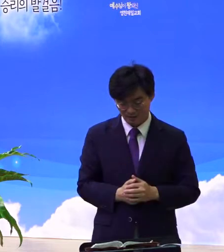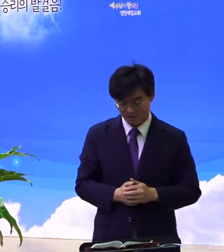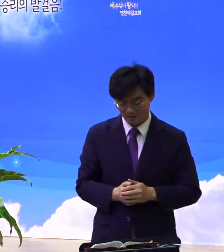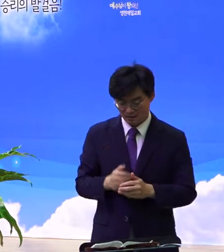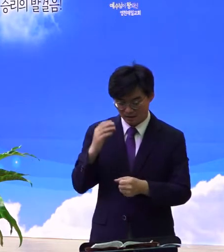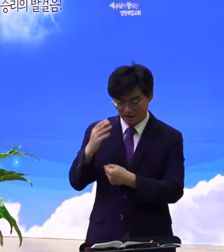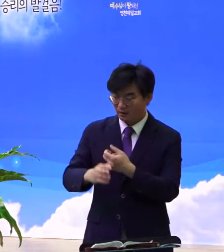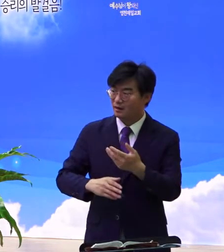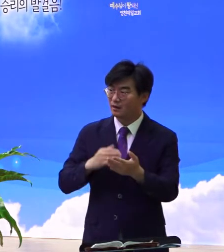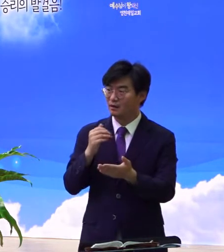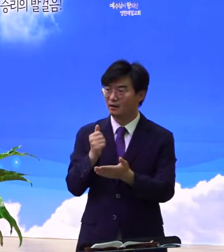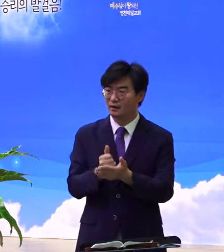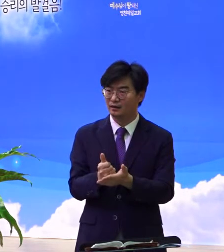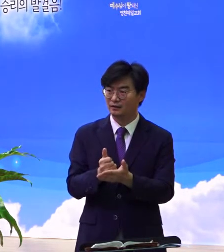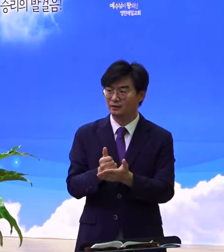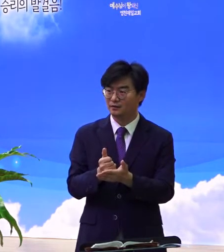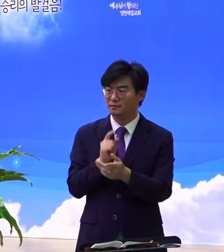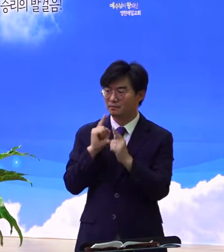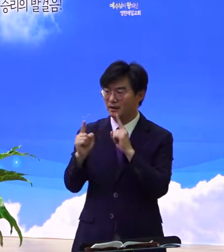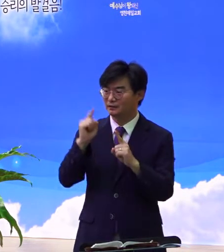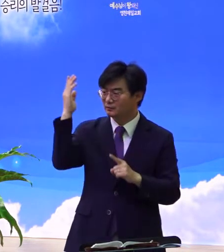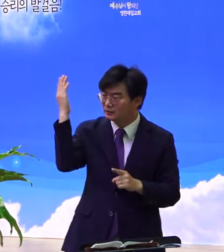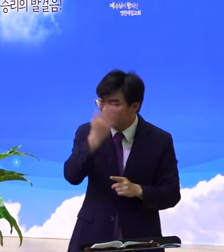하나님의 백성의 눈을 밝게 하십니다.